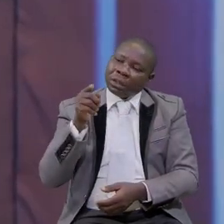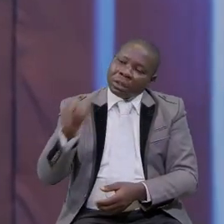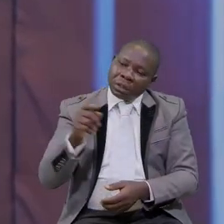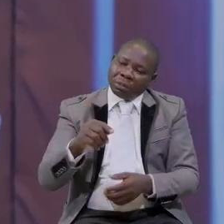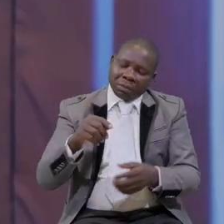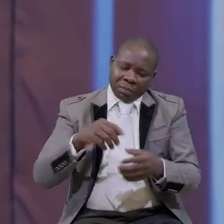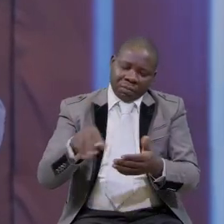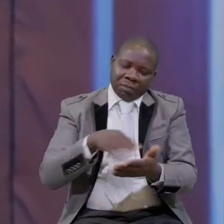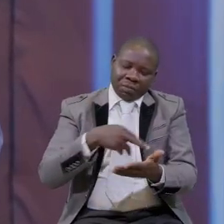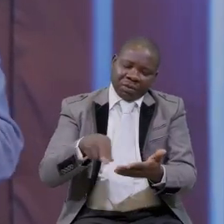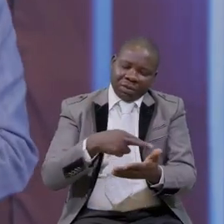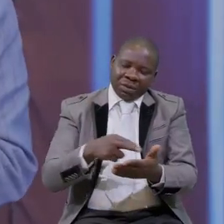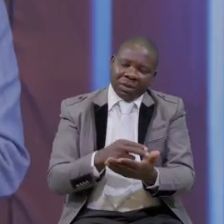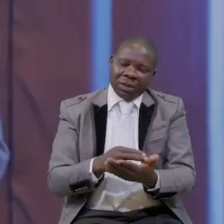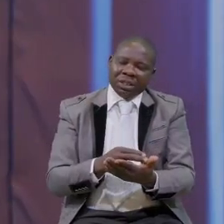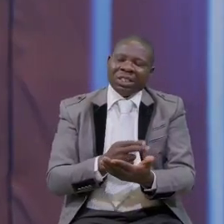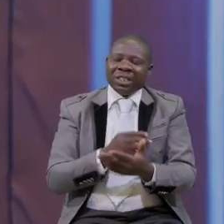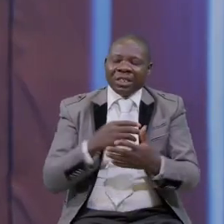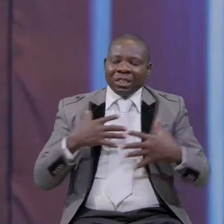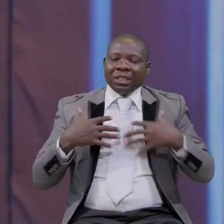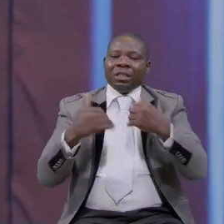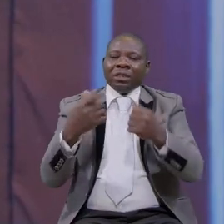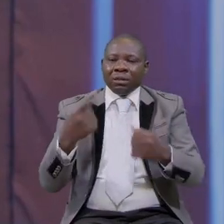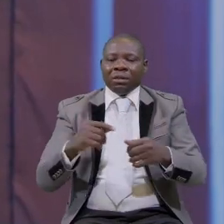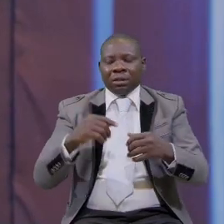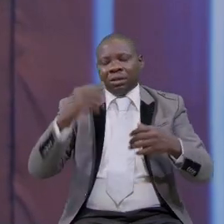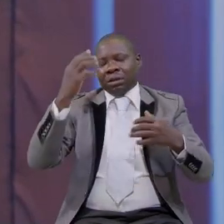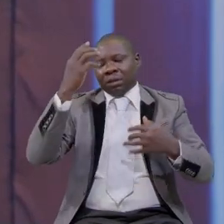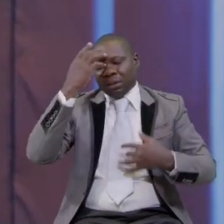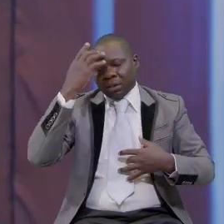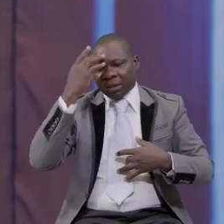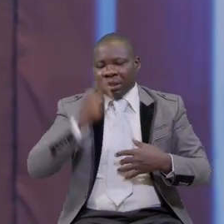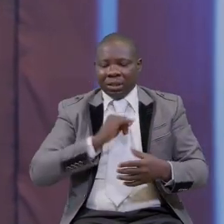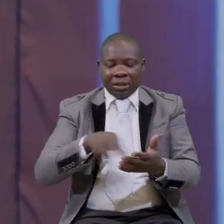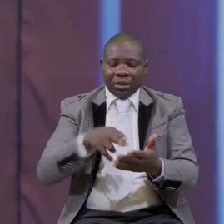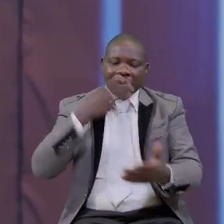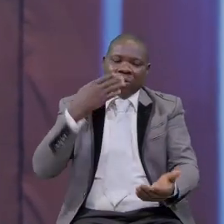Guérissez les malades ». Il a lu ça avec confiance. « Purifiez les lépreux ».